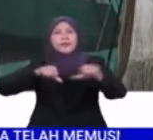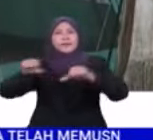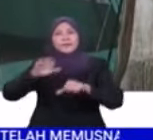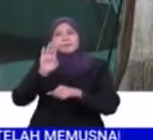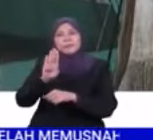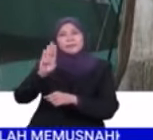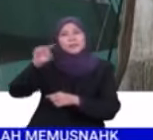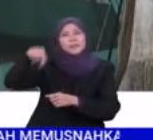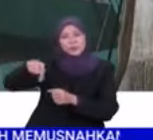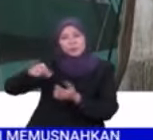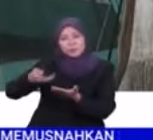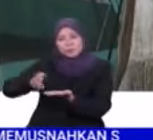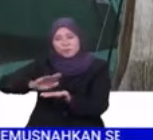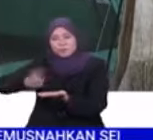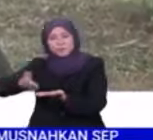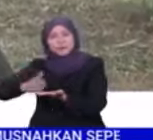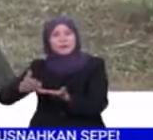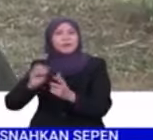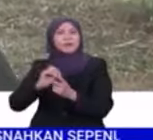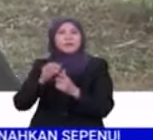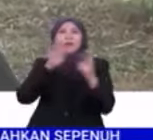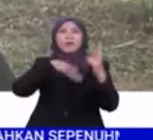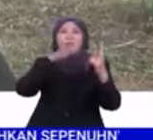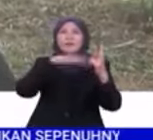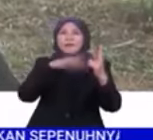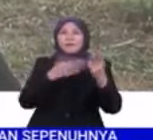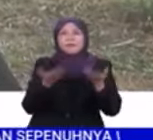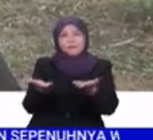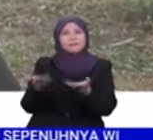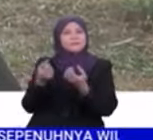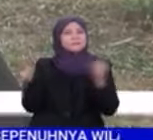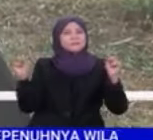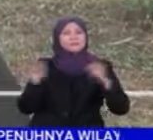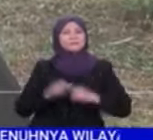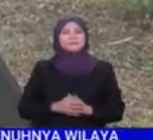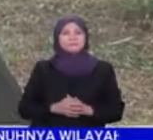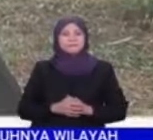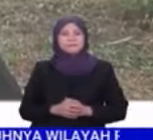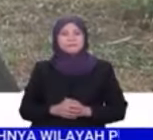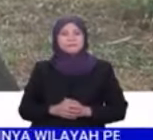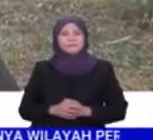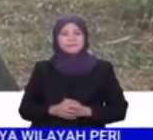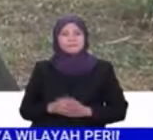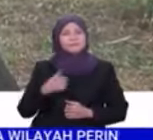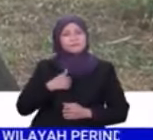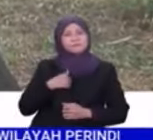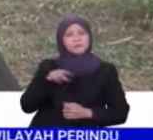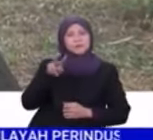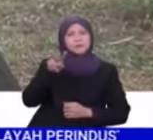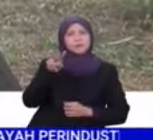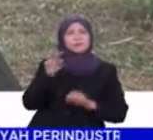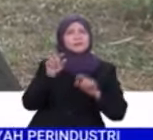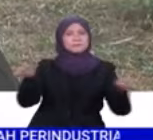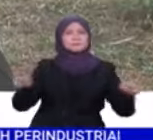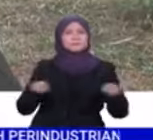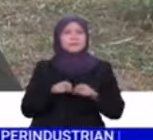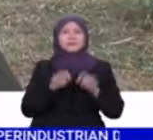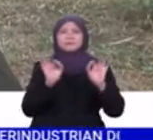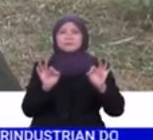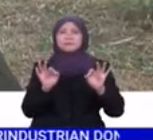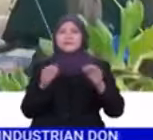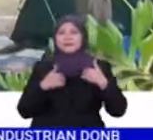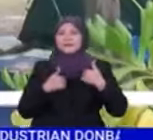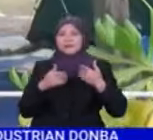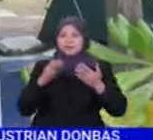ke atau perkahwinan juga. Yang saya nampak lah tempat ni memang ada nampak mesra kanak-kanak